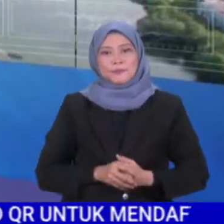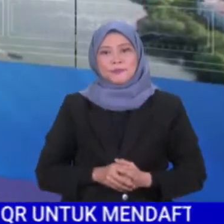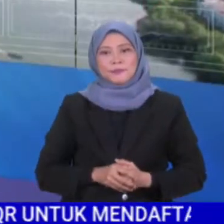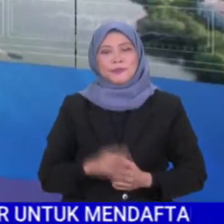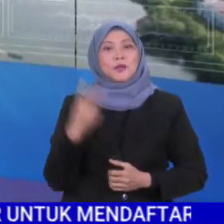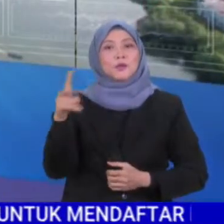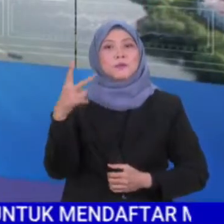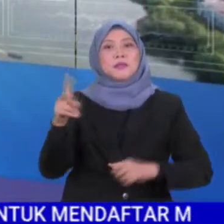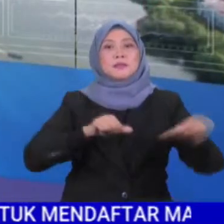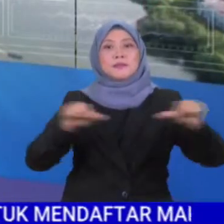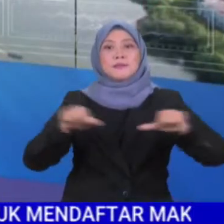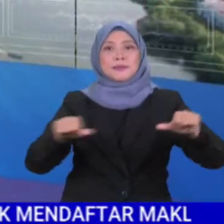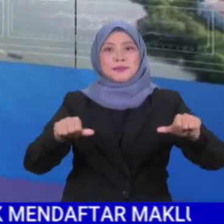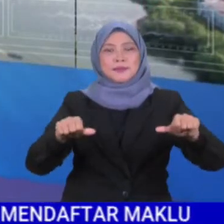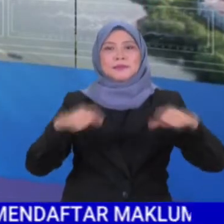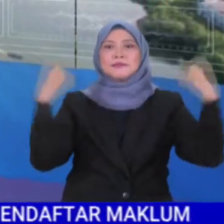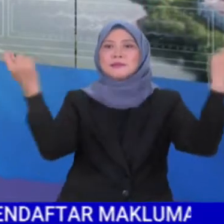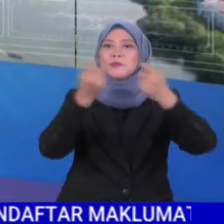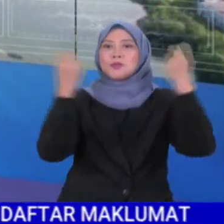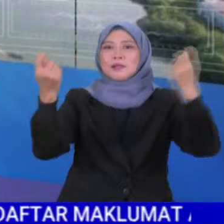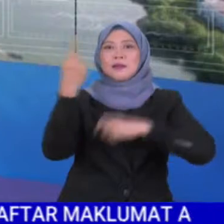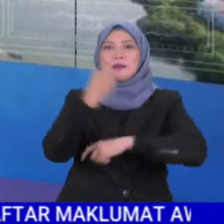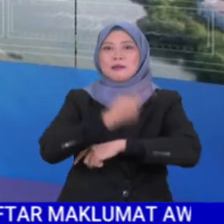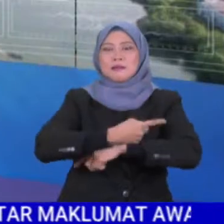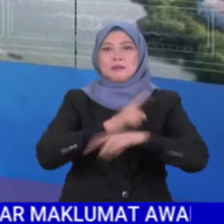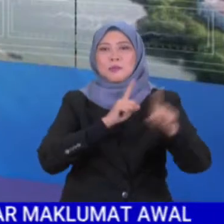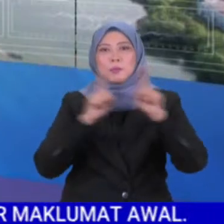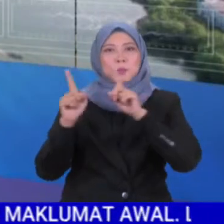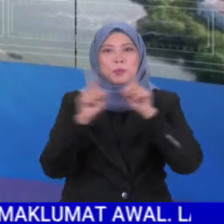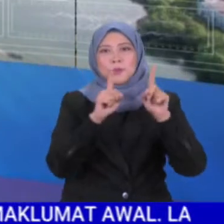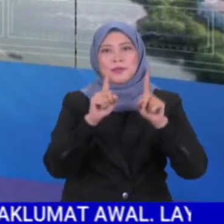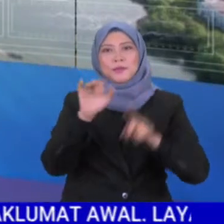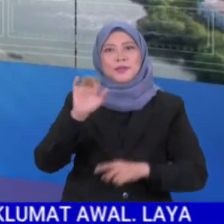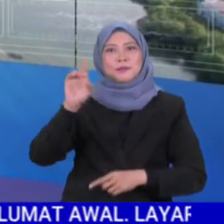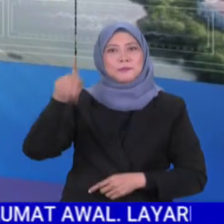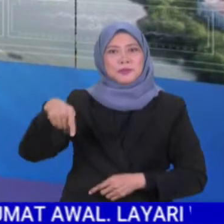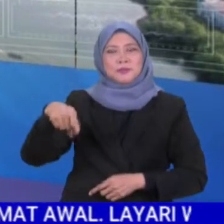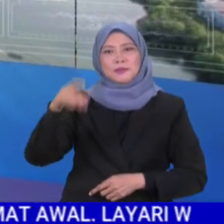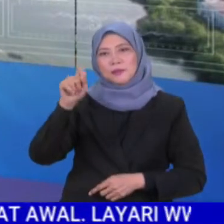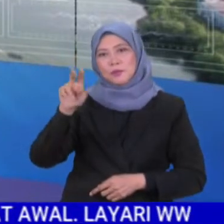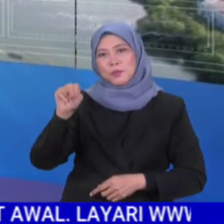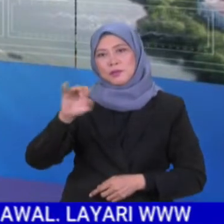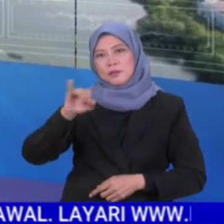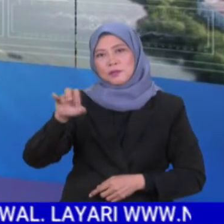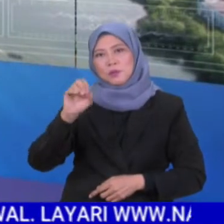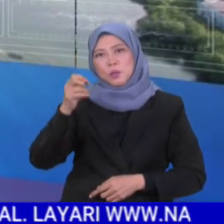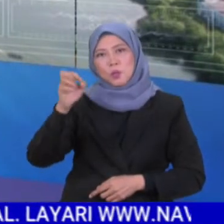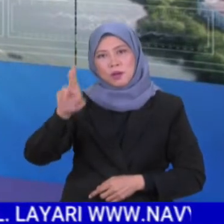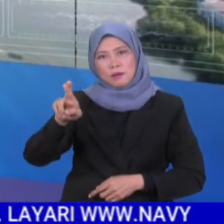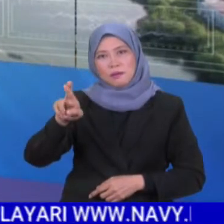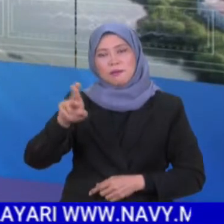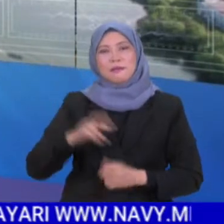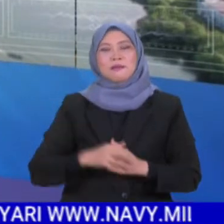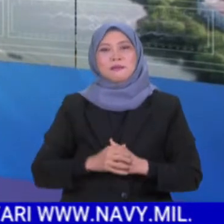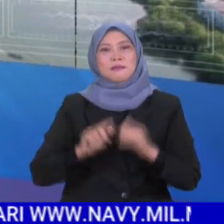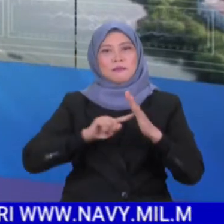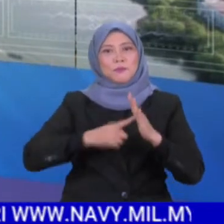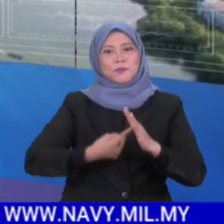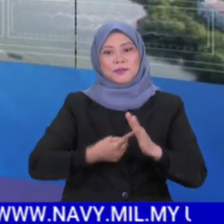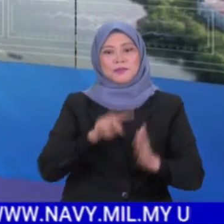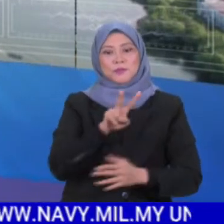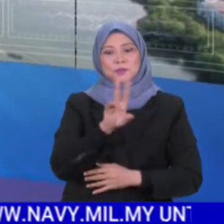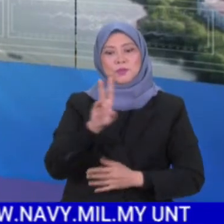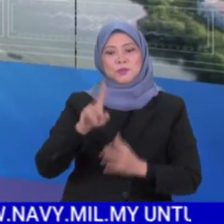Sebanyak 12 aktiviti diadakan sempena sambutan hari jadi rasmi yang di-Pertua Negeri Sabah Tun Dr. Johar Dato' Mahirudin yang telah bermula sejak